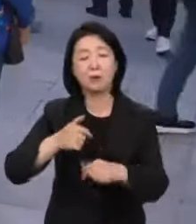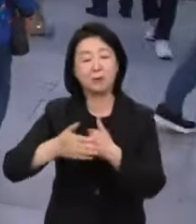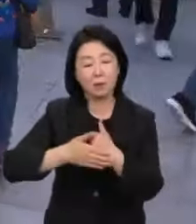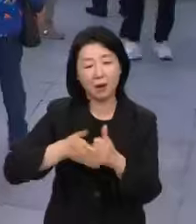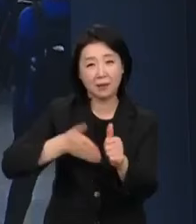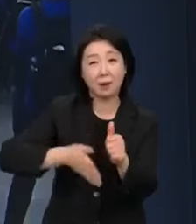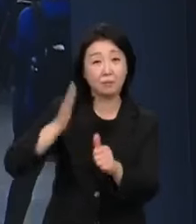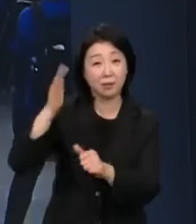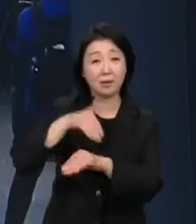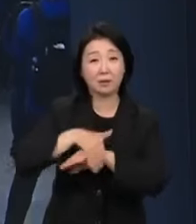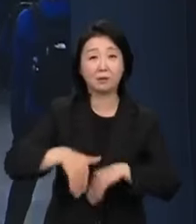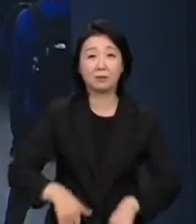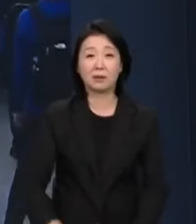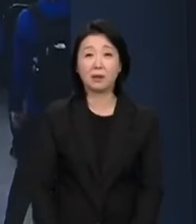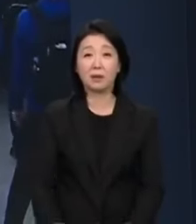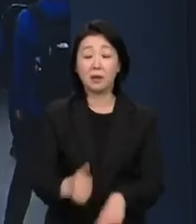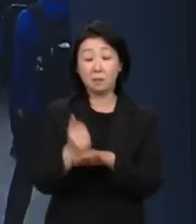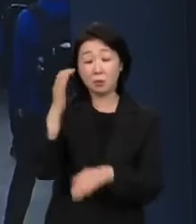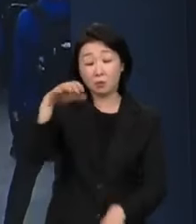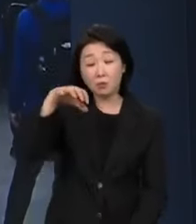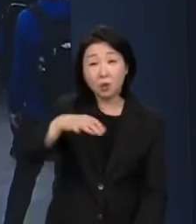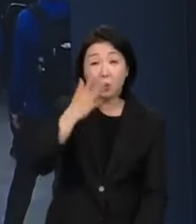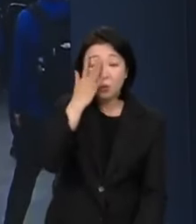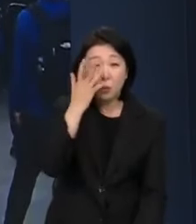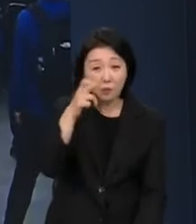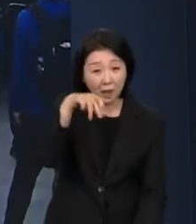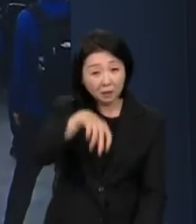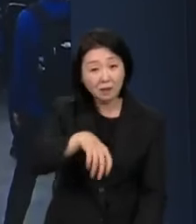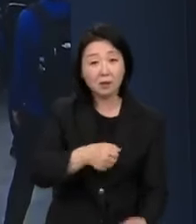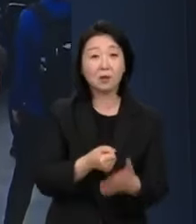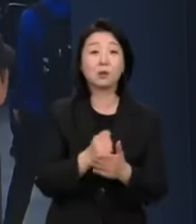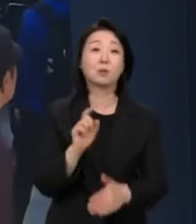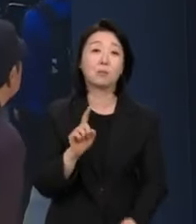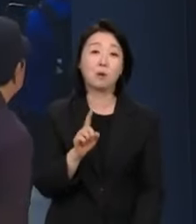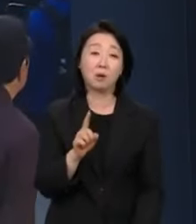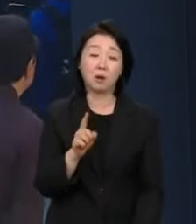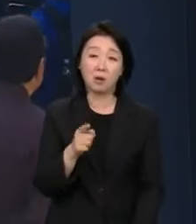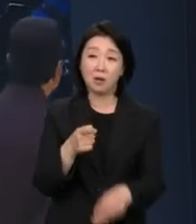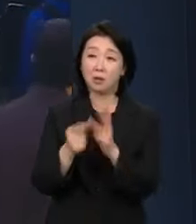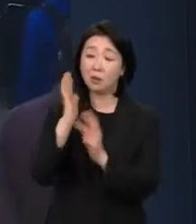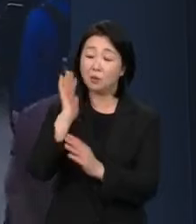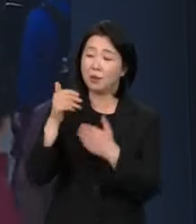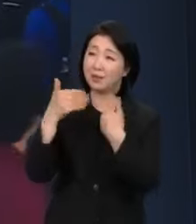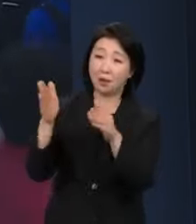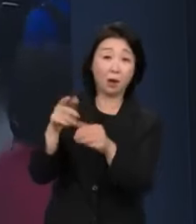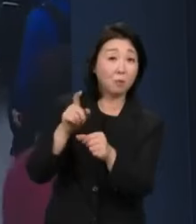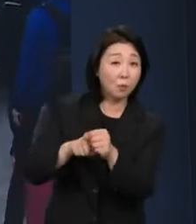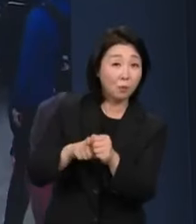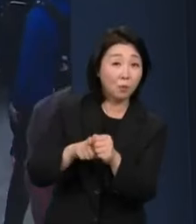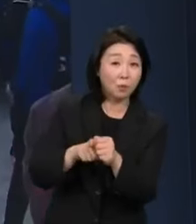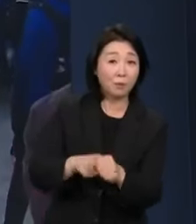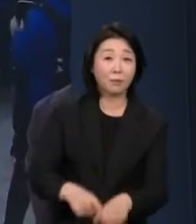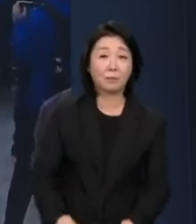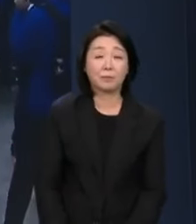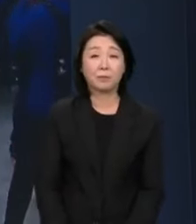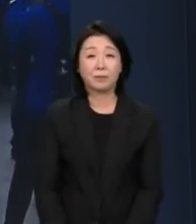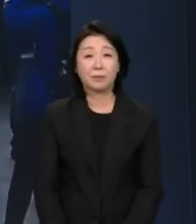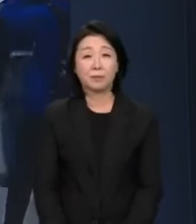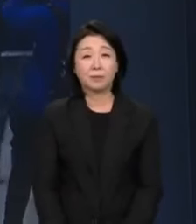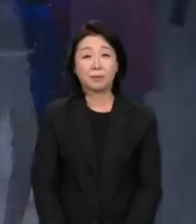네, 마지막 유세 장소를 용산으로 정한 건 아무래도 대통령실을 겨냥한 걸로 봐야겠죠?